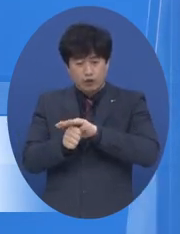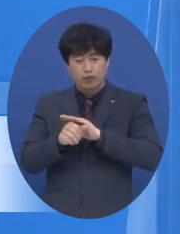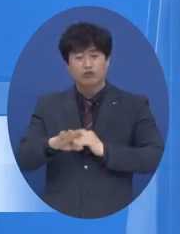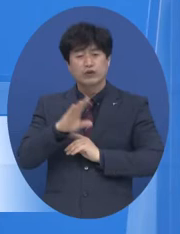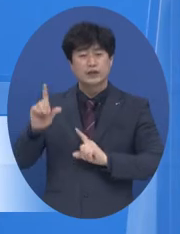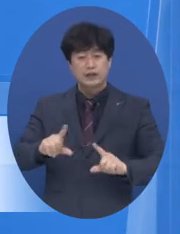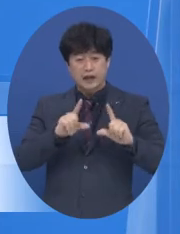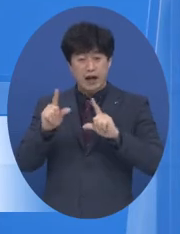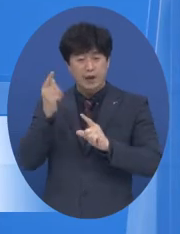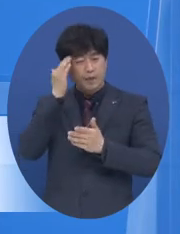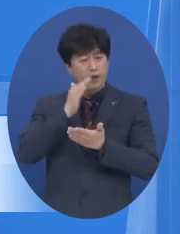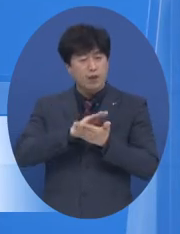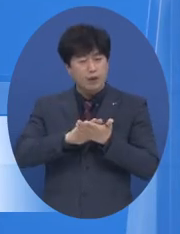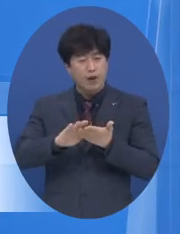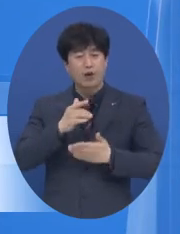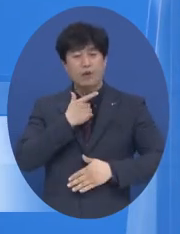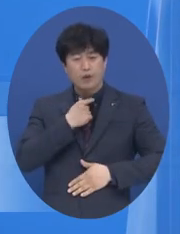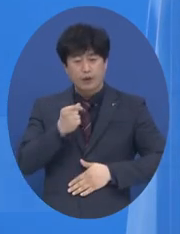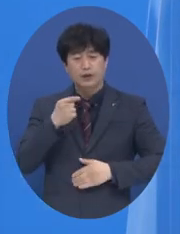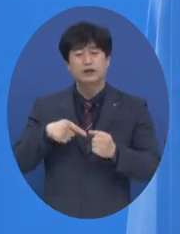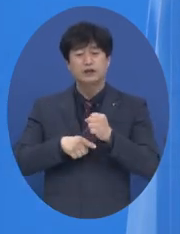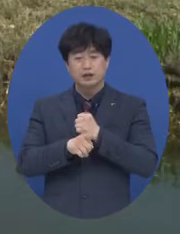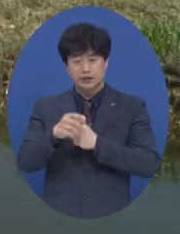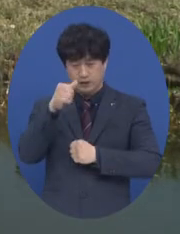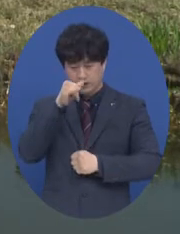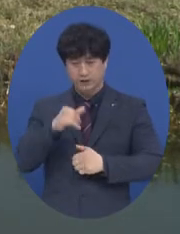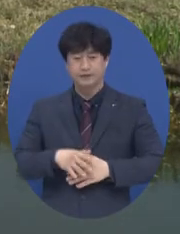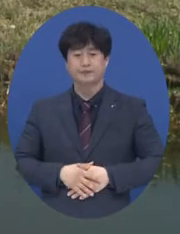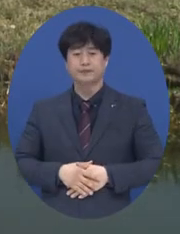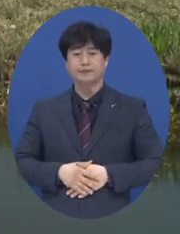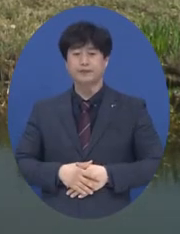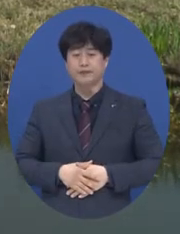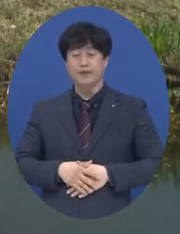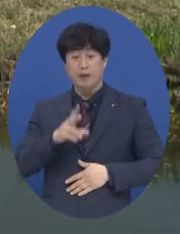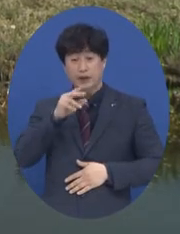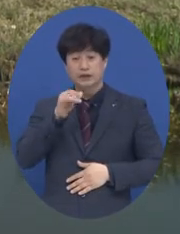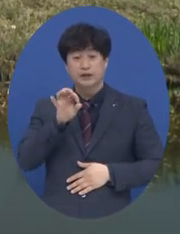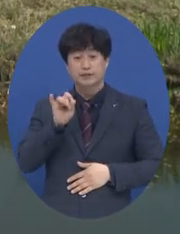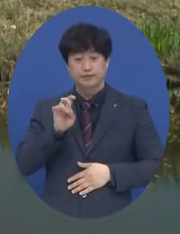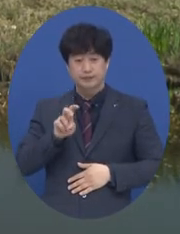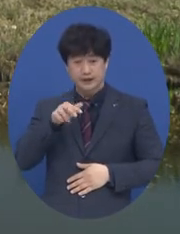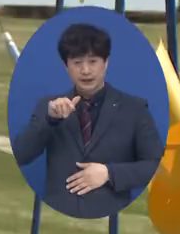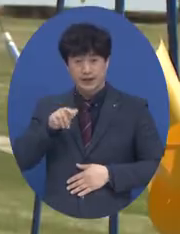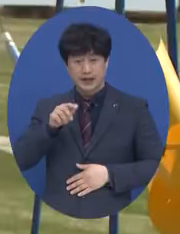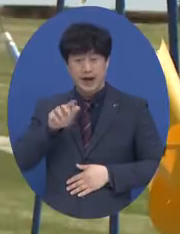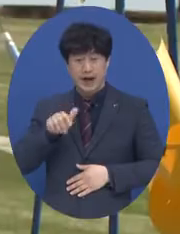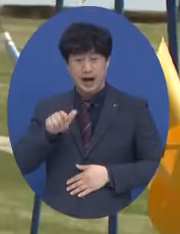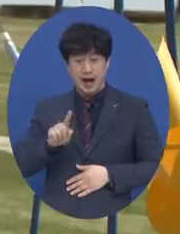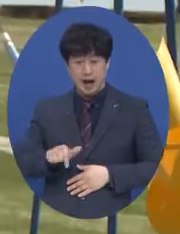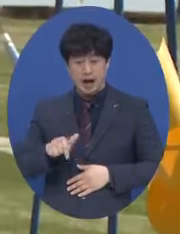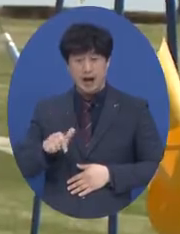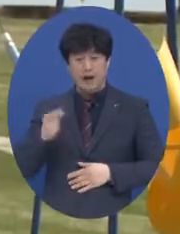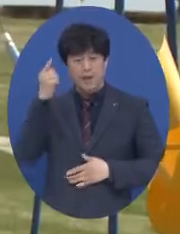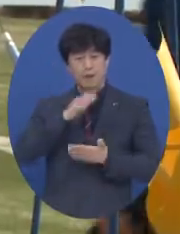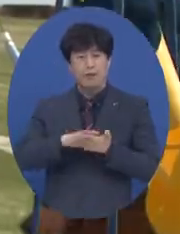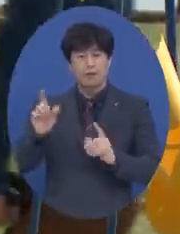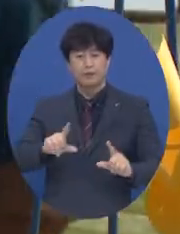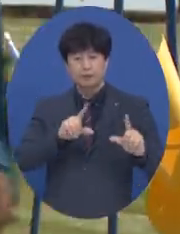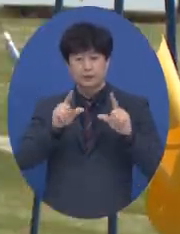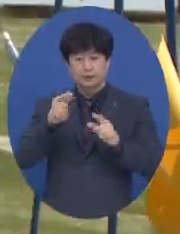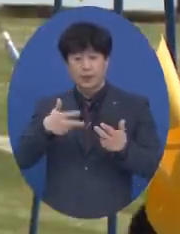평화로워 지기를 피어난다는 의미를 담았습니다 파주 임진각 평화누리 공원에서 포문을 여는 개막식을 시작으로